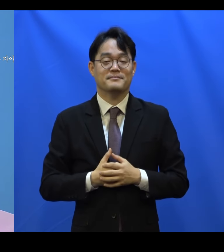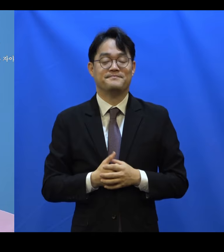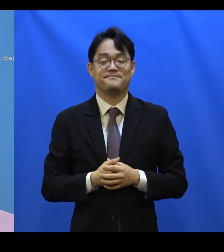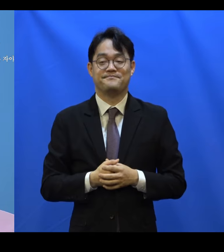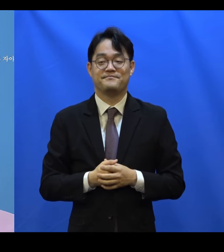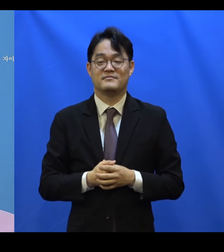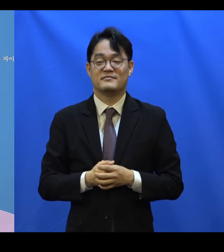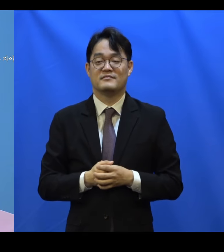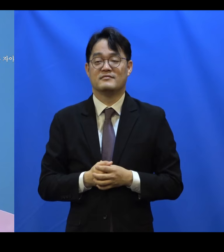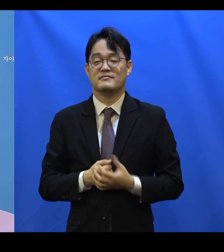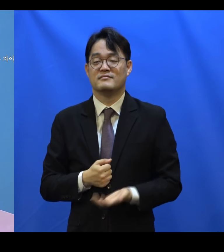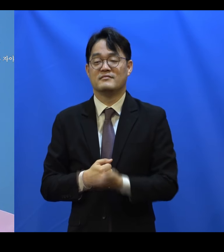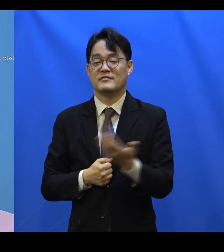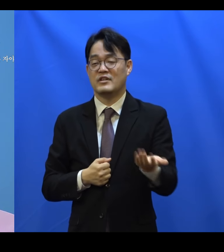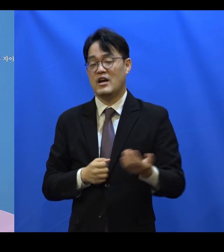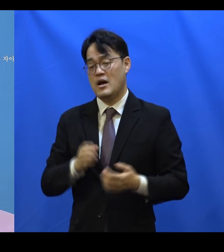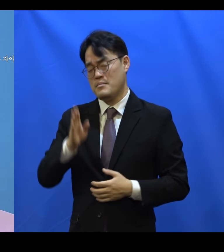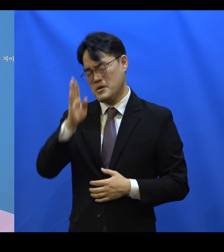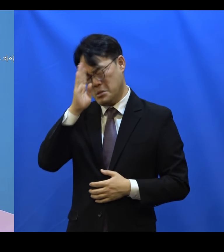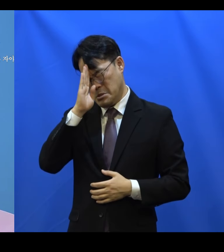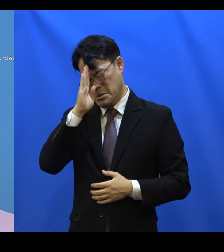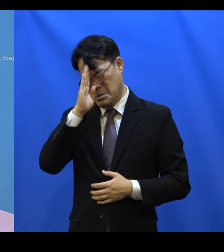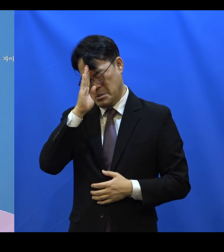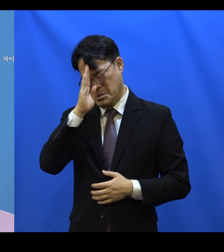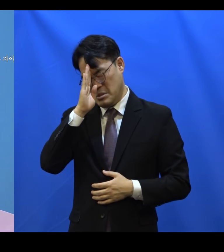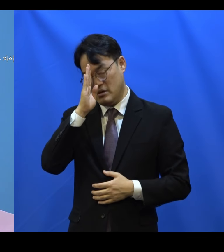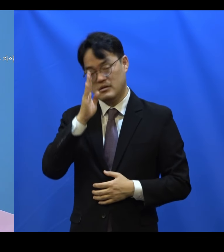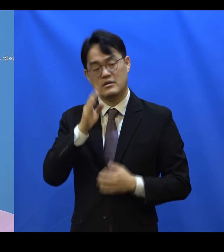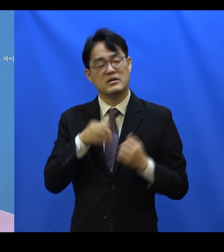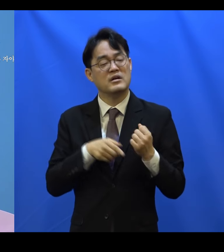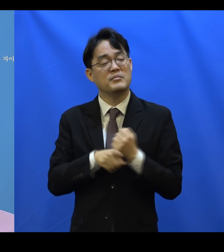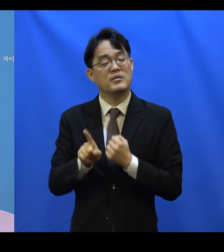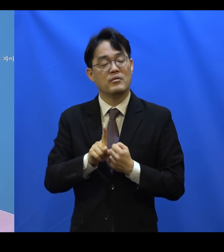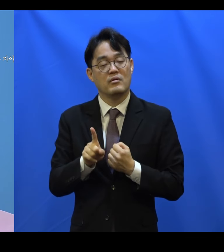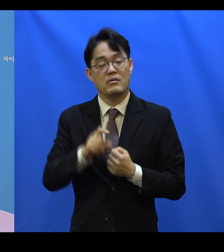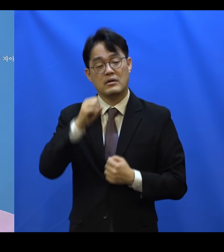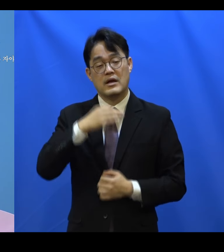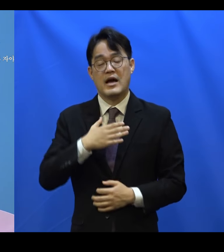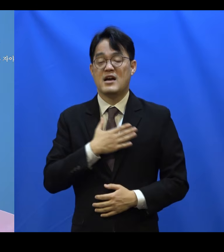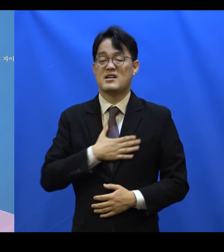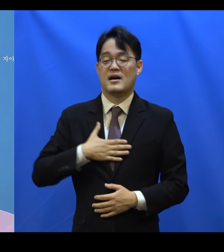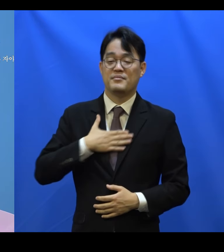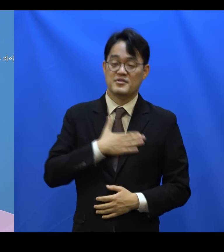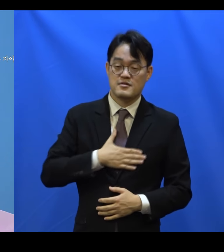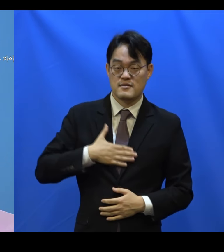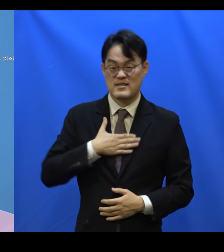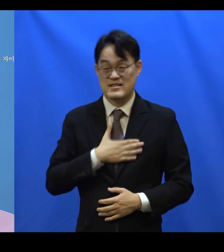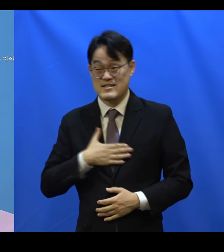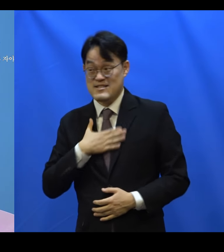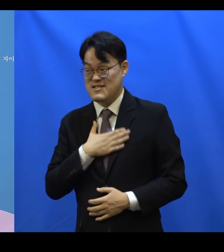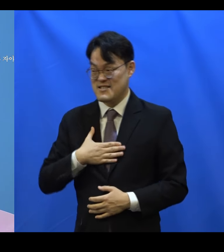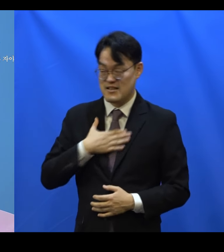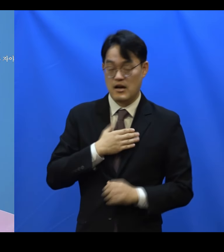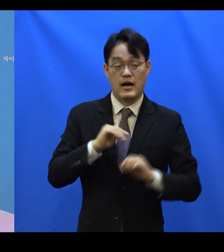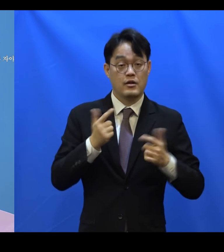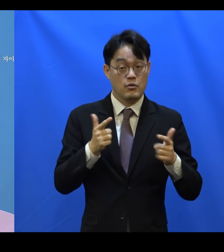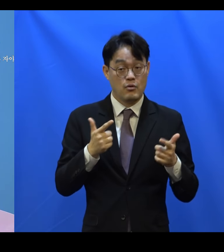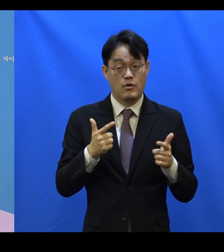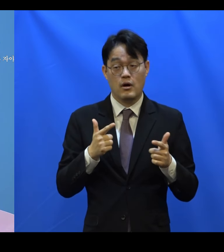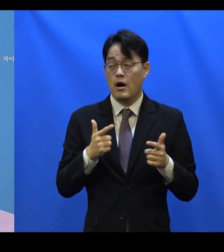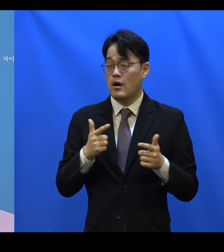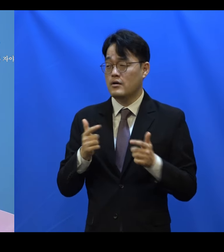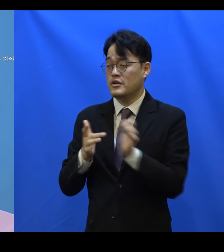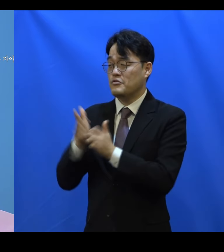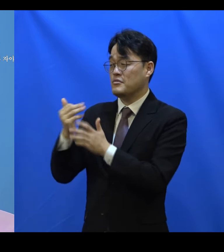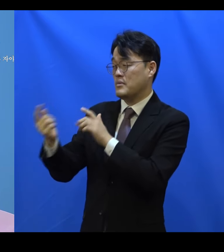그러니까 병이 들었다는 말은 감정의 과잉이나 흥분 상태가 아닙니다. 그리스도를 깊이 만날 때 찾아오는